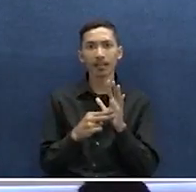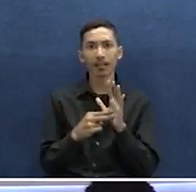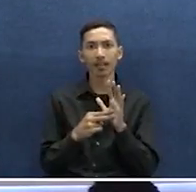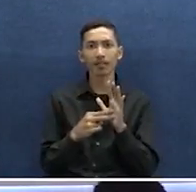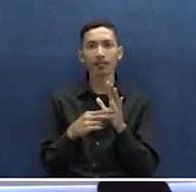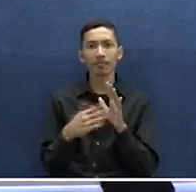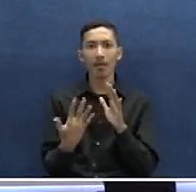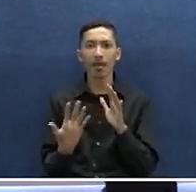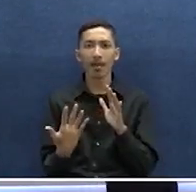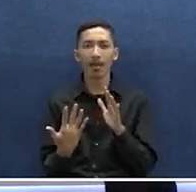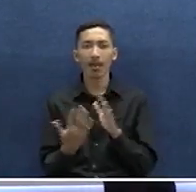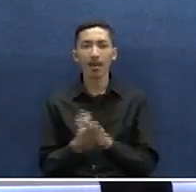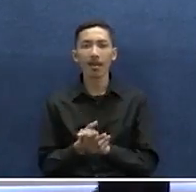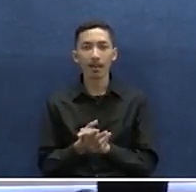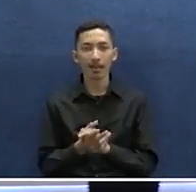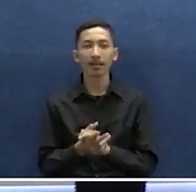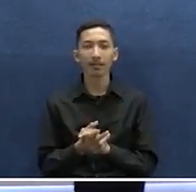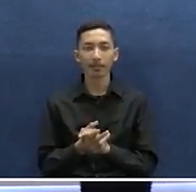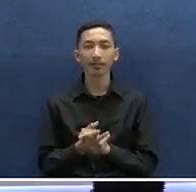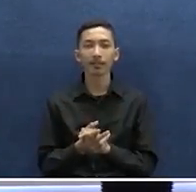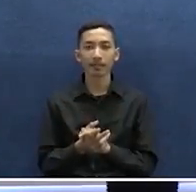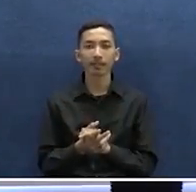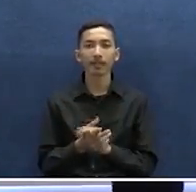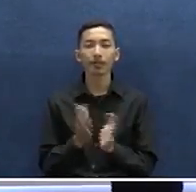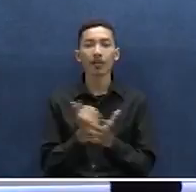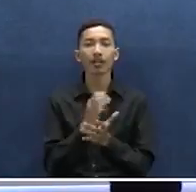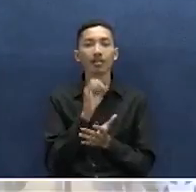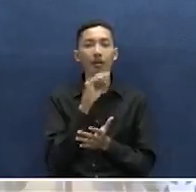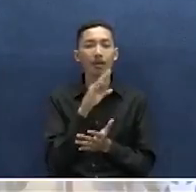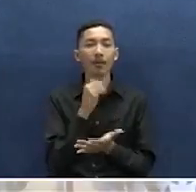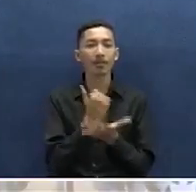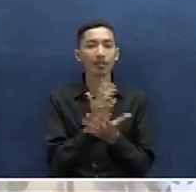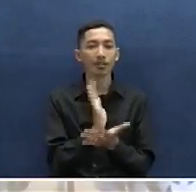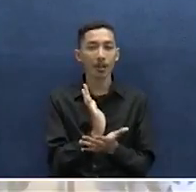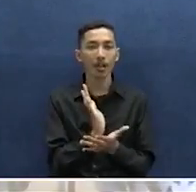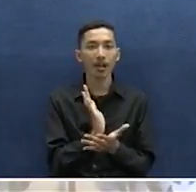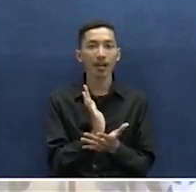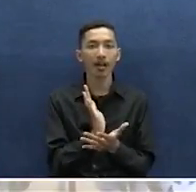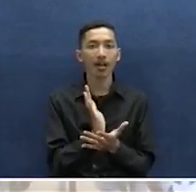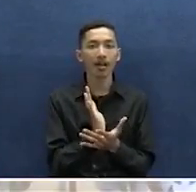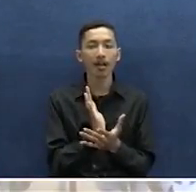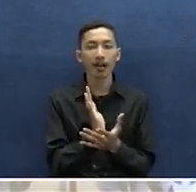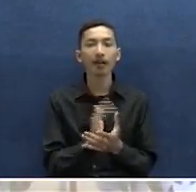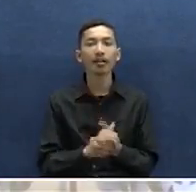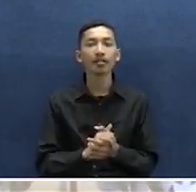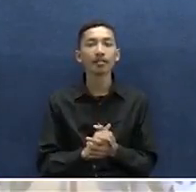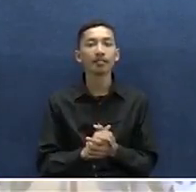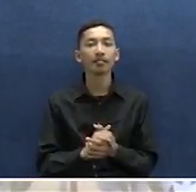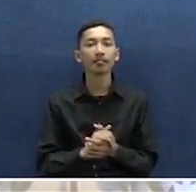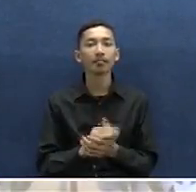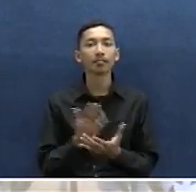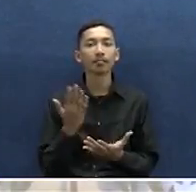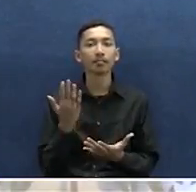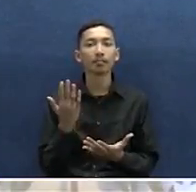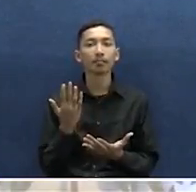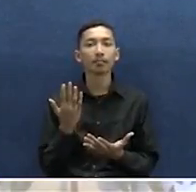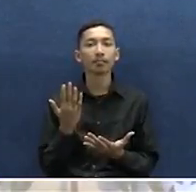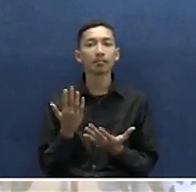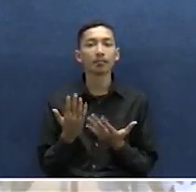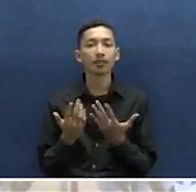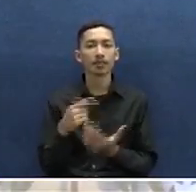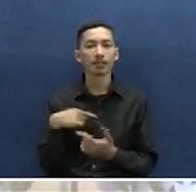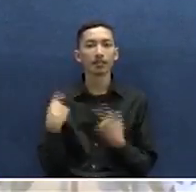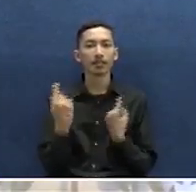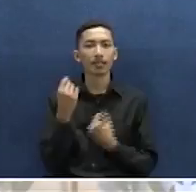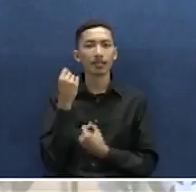iya iya benar kau itu jawabannya jadinya udah pasti tapi ya kalau kita bicara dari 100% tetep Kita sadar